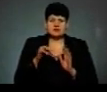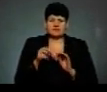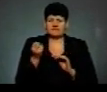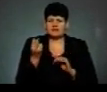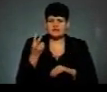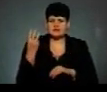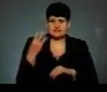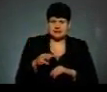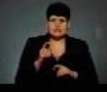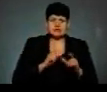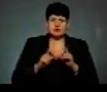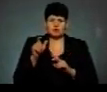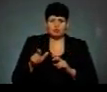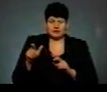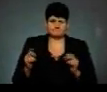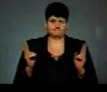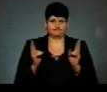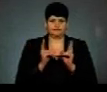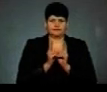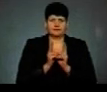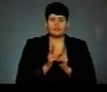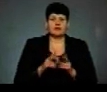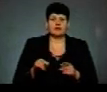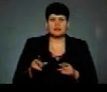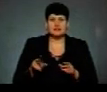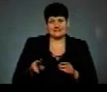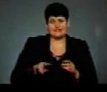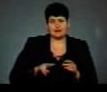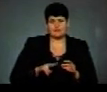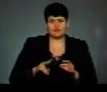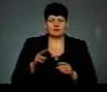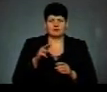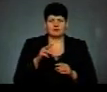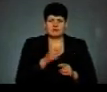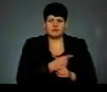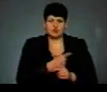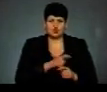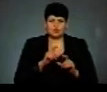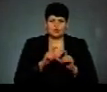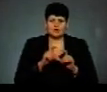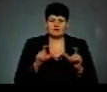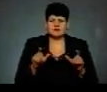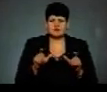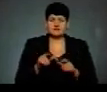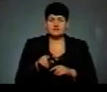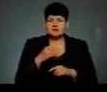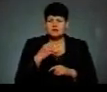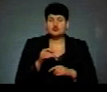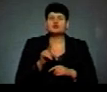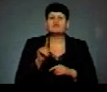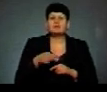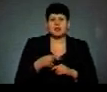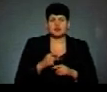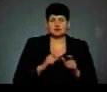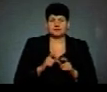12:30 студенти-іноземці зустрілися з ним та ректором медичного університету Михайлом Кордою. Еммануель Турксон розповів, що вимагали тоді